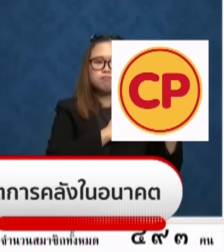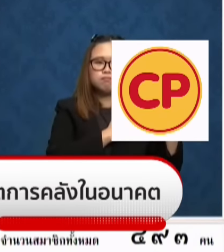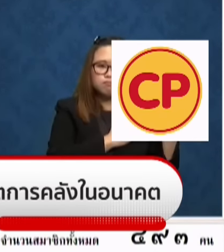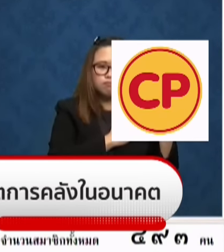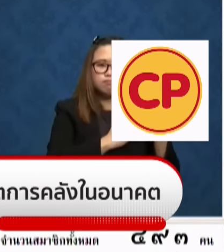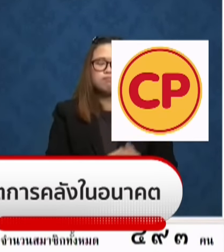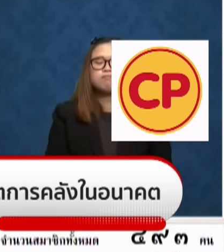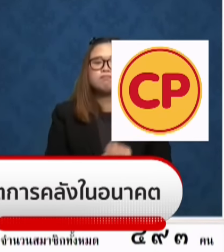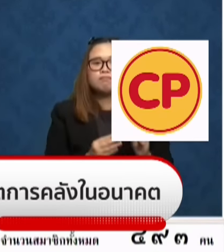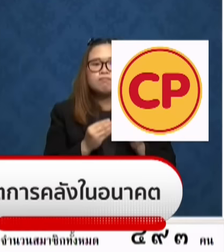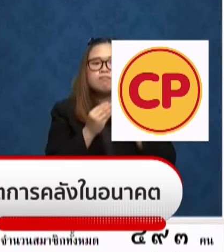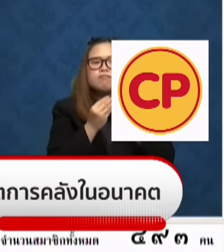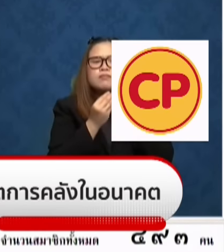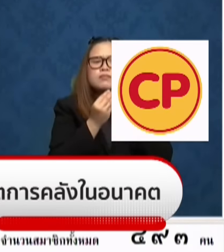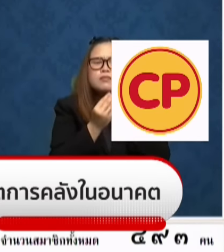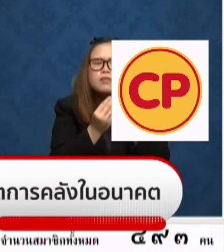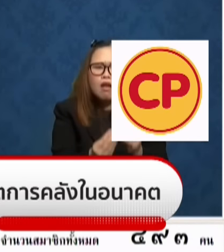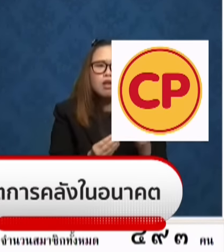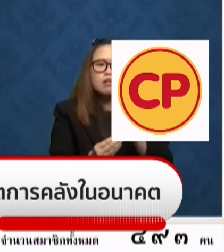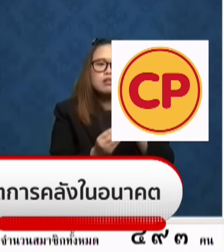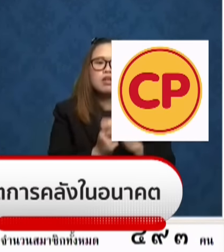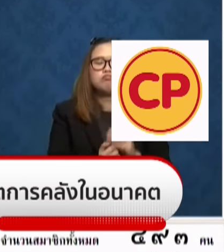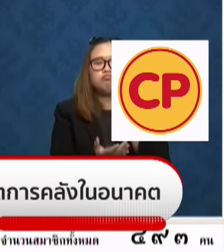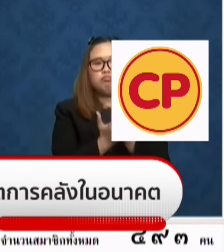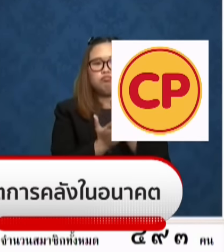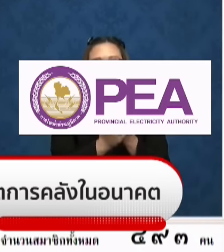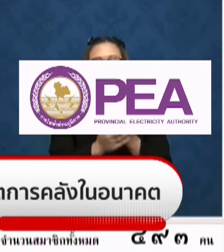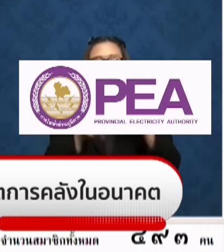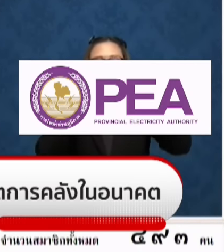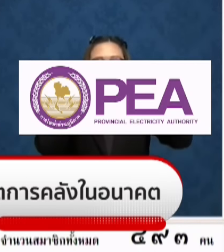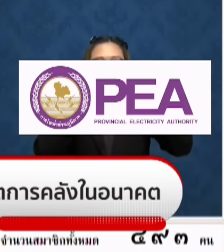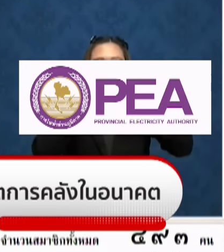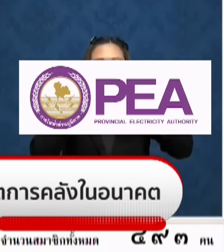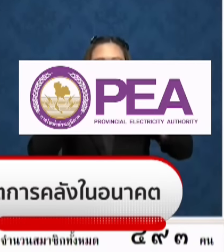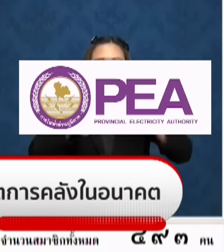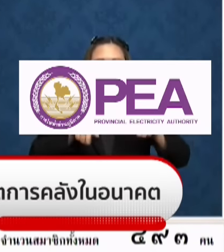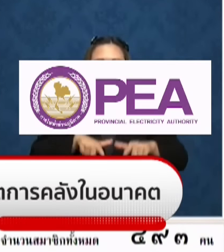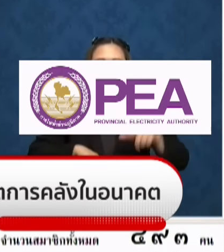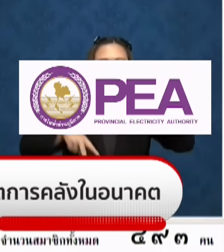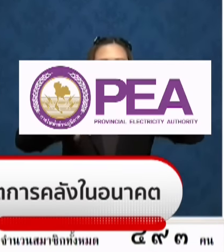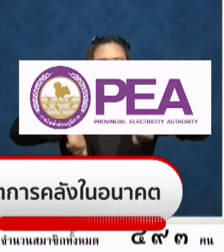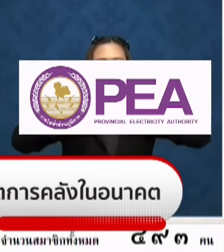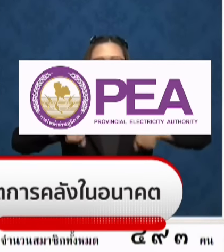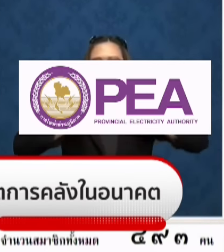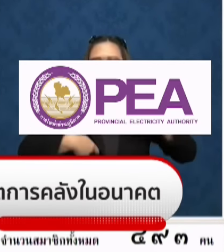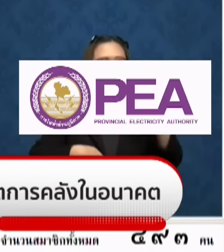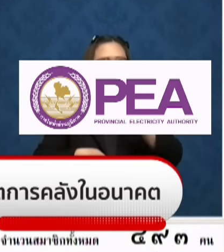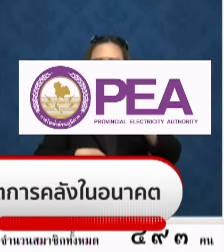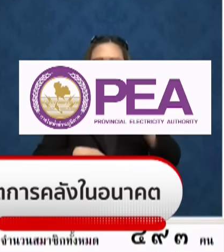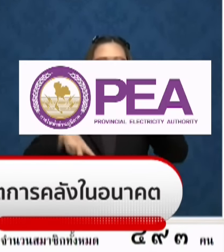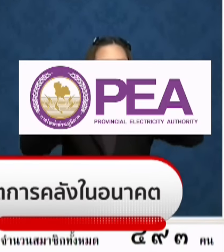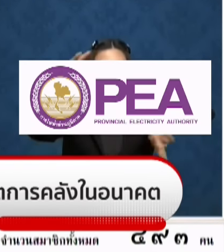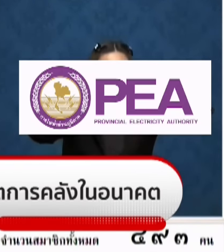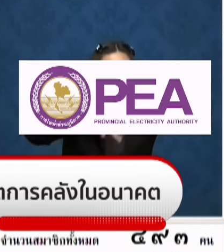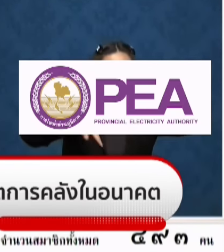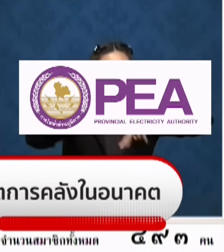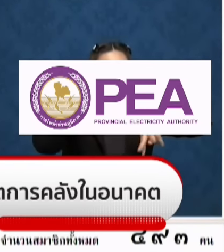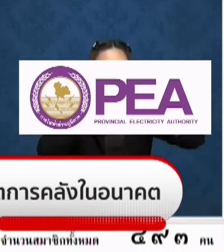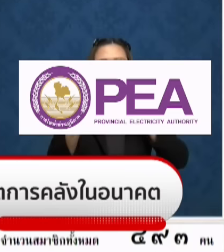ทางการคลังจะลดลงเข้าสู่ระดับที่สามารถบริหารจัดการได้อย่างเหมาะสม